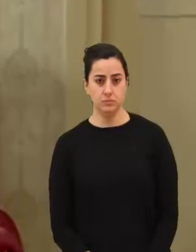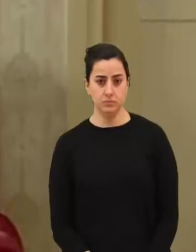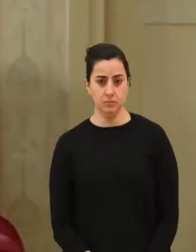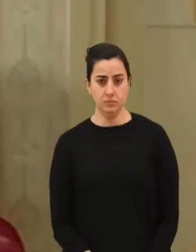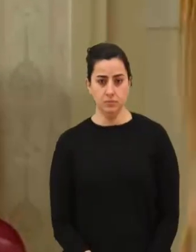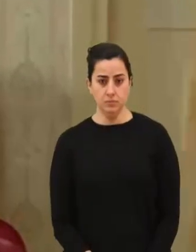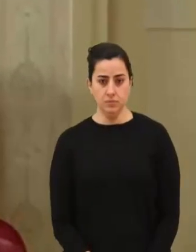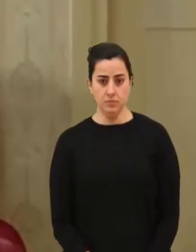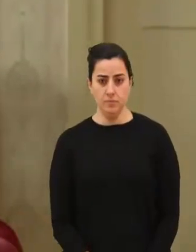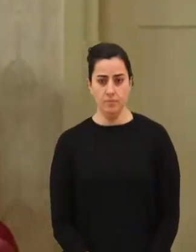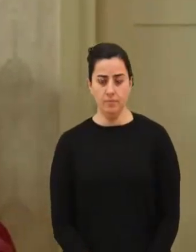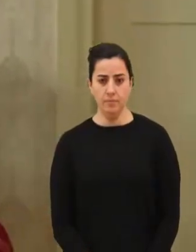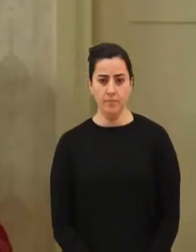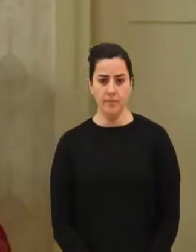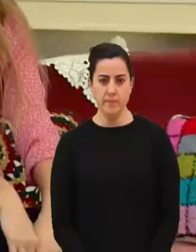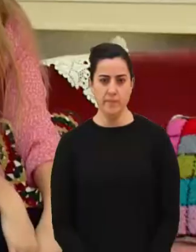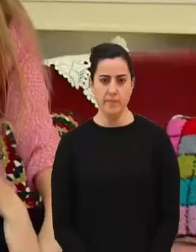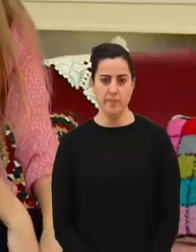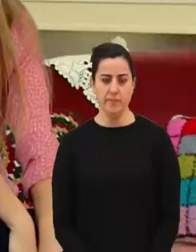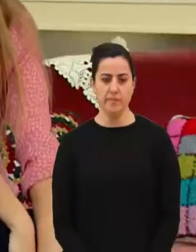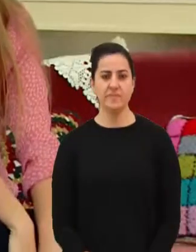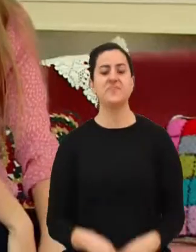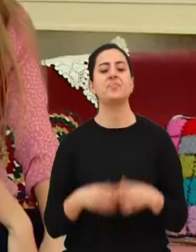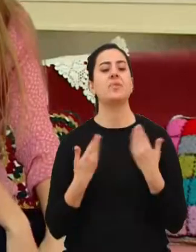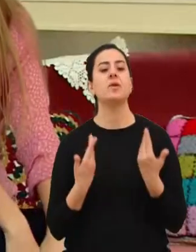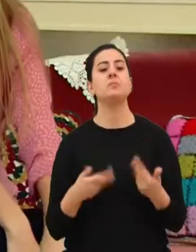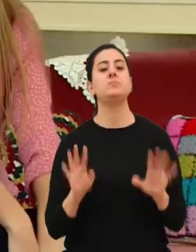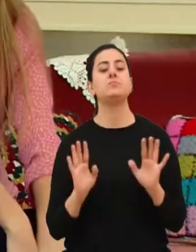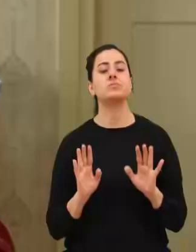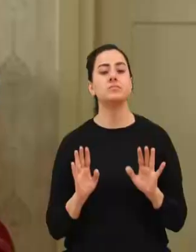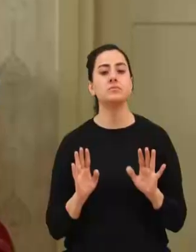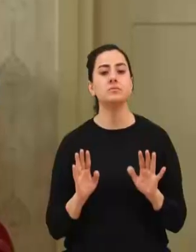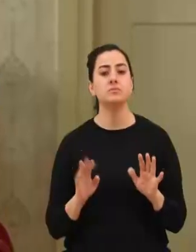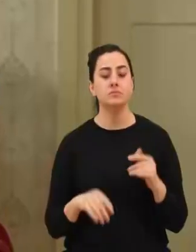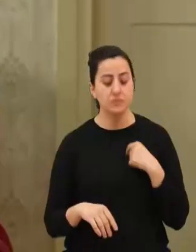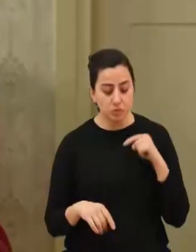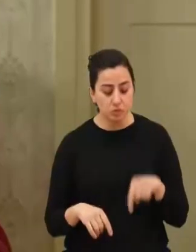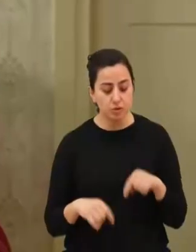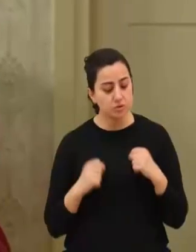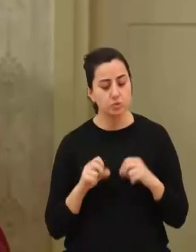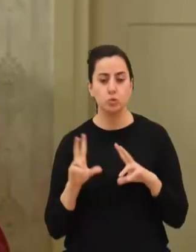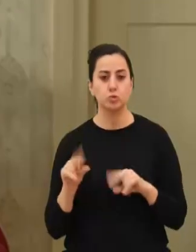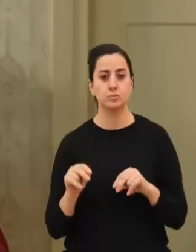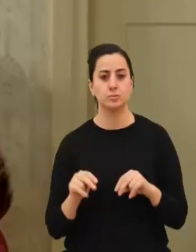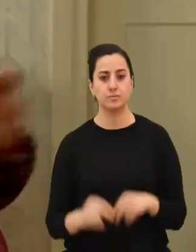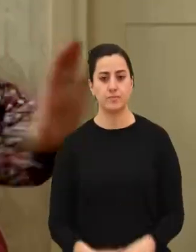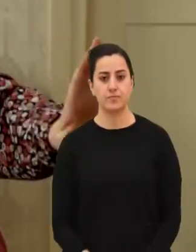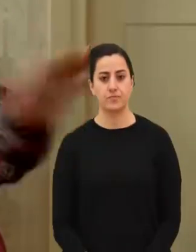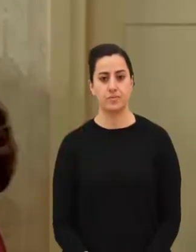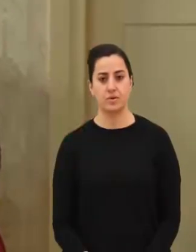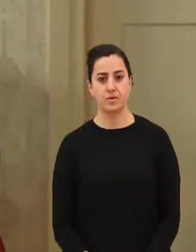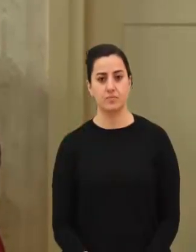bıraktı ama hala tam emin değil. Yok, acı olmam, ben burada kalırım. Bak,